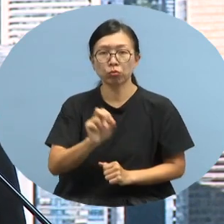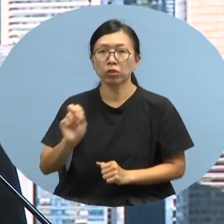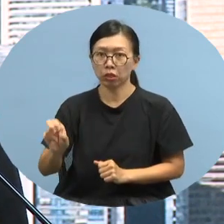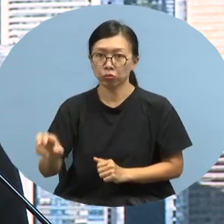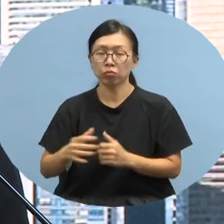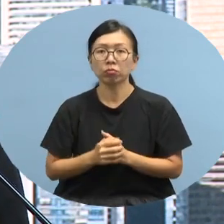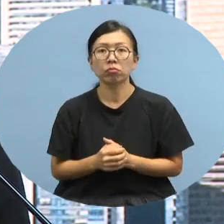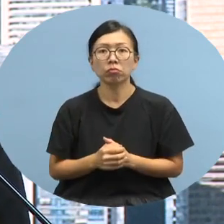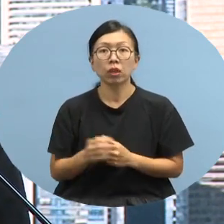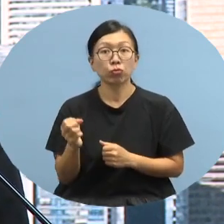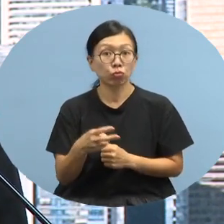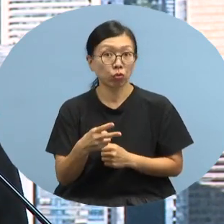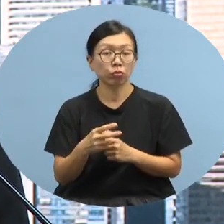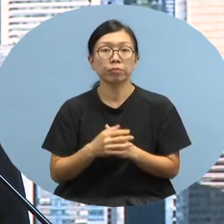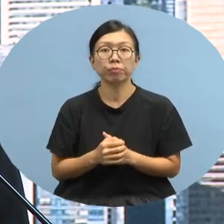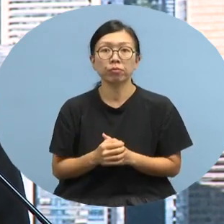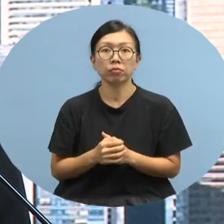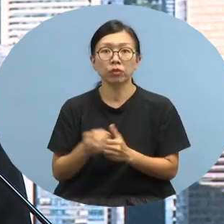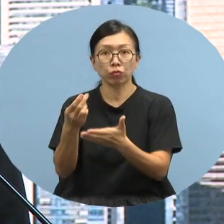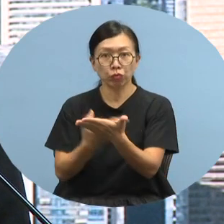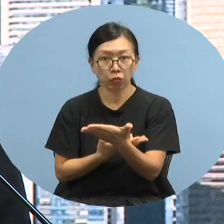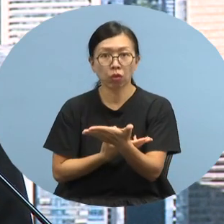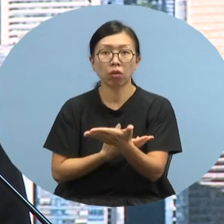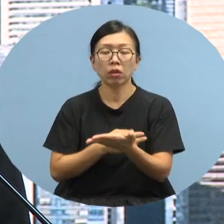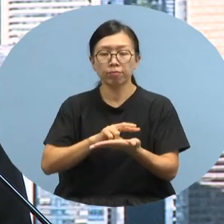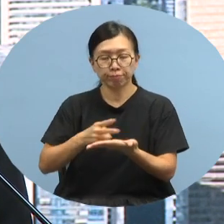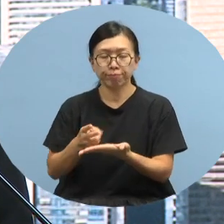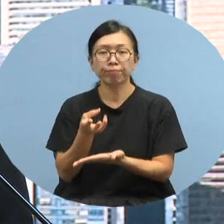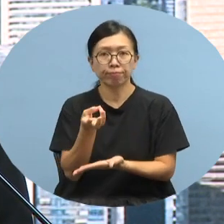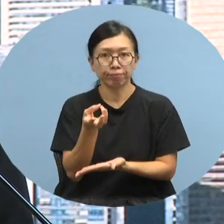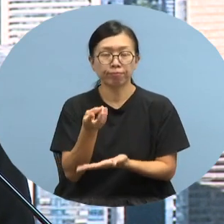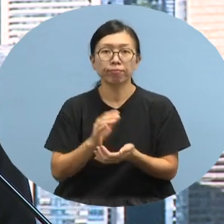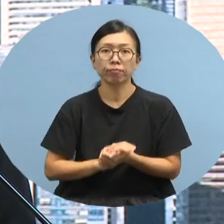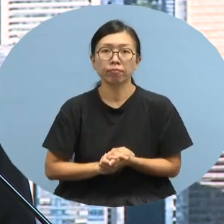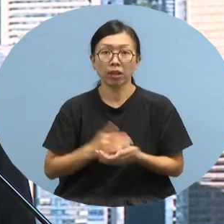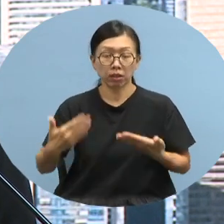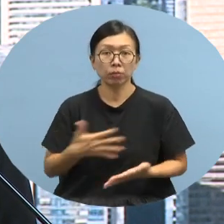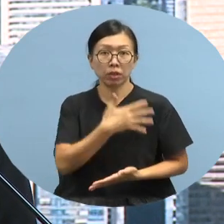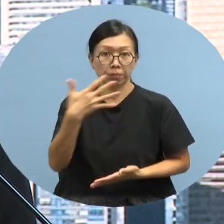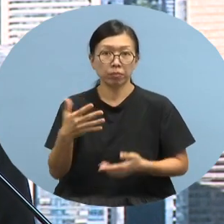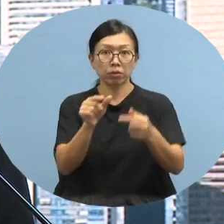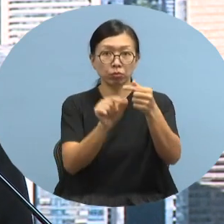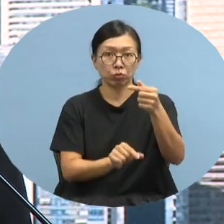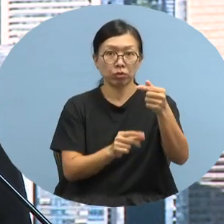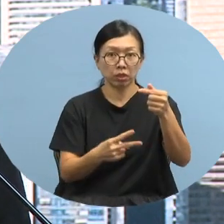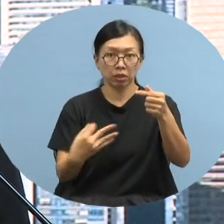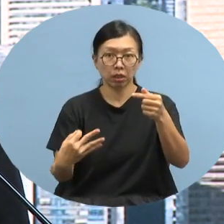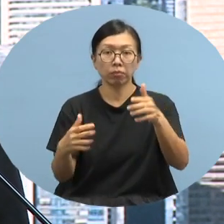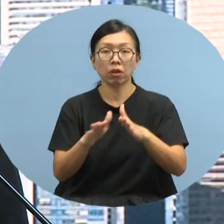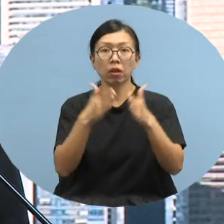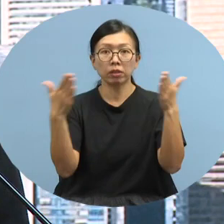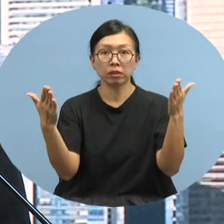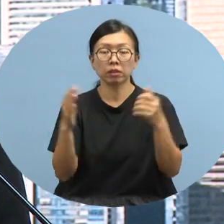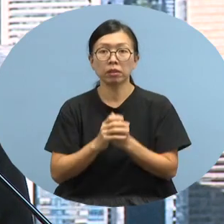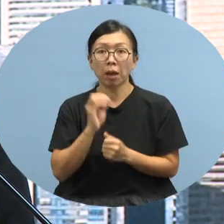中呢，我們也都會對有關的措施呢作一些輕微的調整的。在這個星期五，即是10月23日開始是